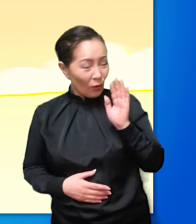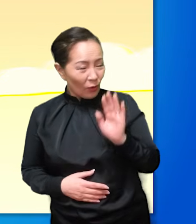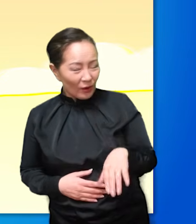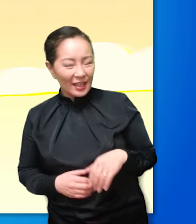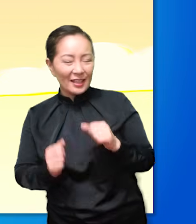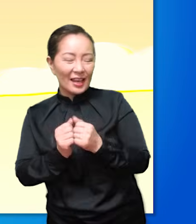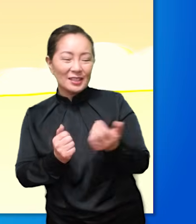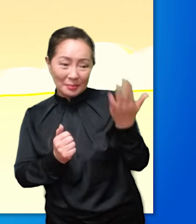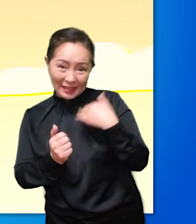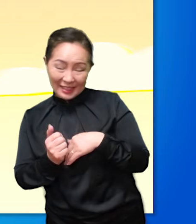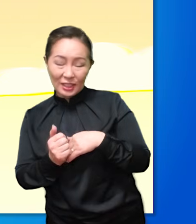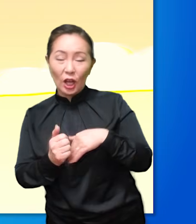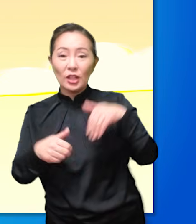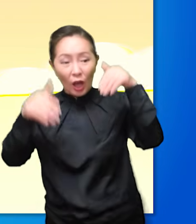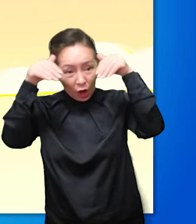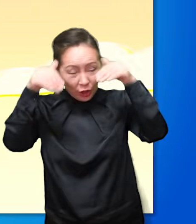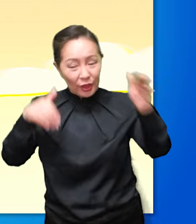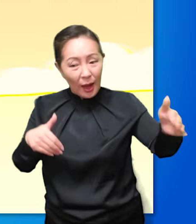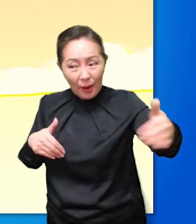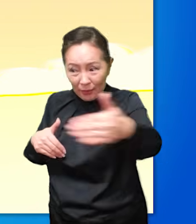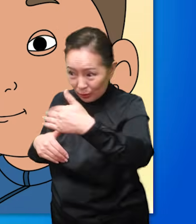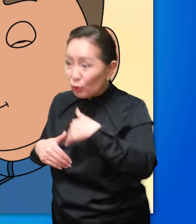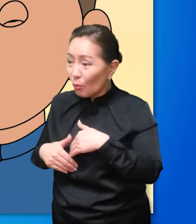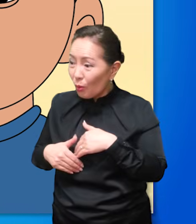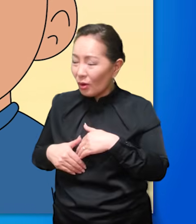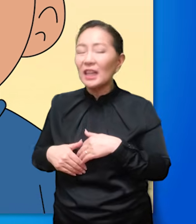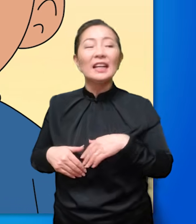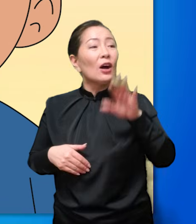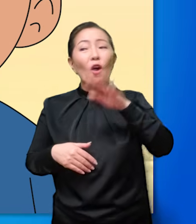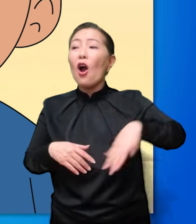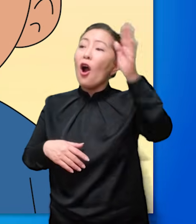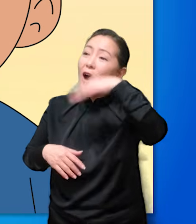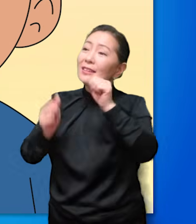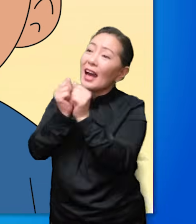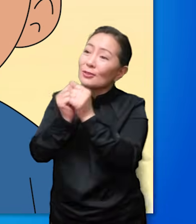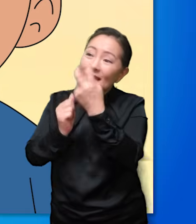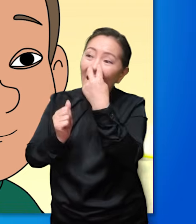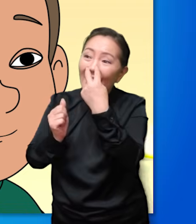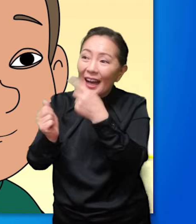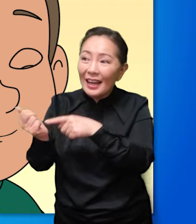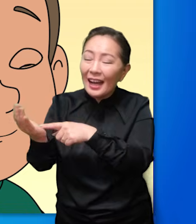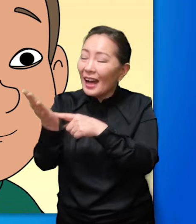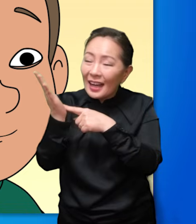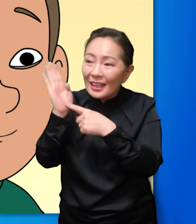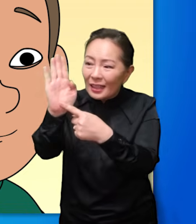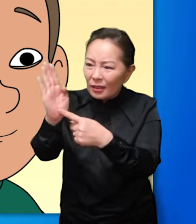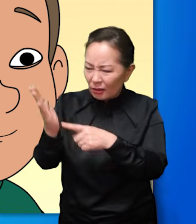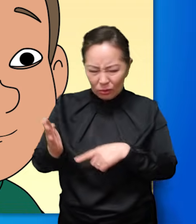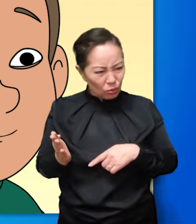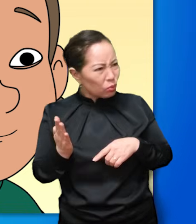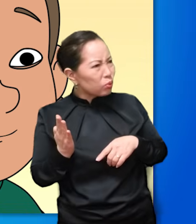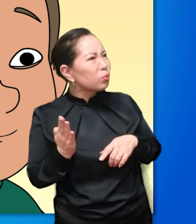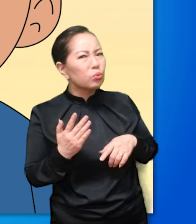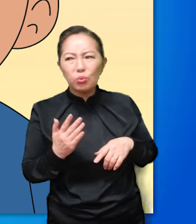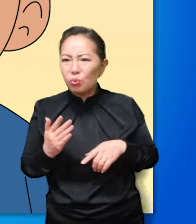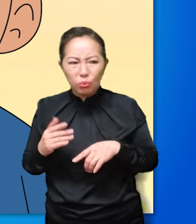Толоо маань хүрээд ирлээ. За, хоноо туугаад ирвүү. Найзуудаа, энийг хардаа. Хөөх,